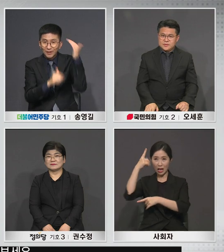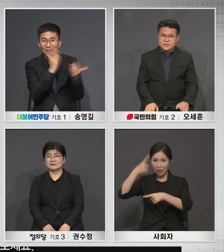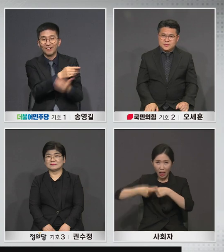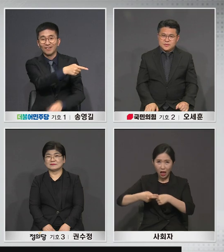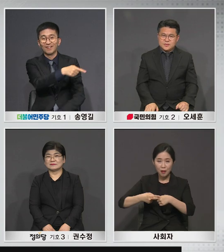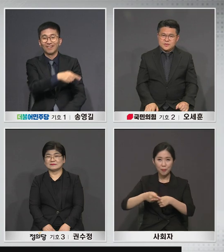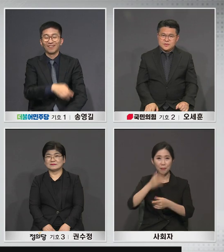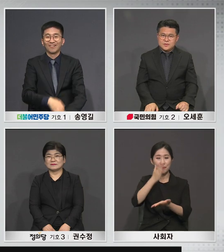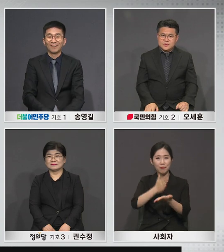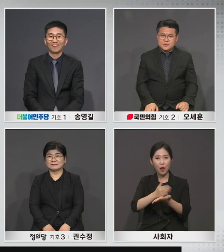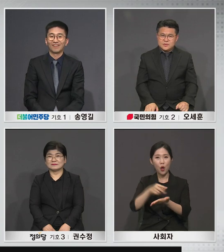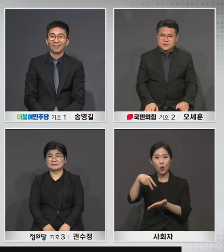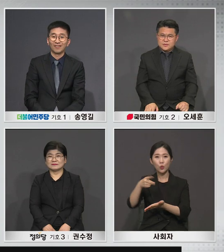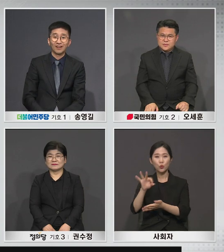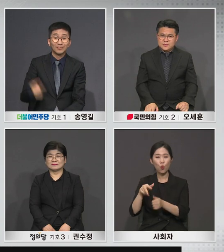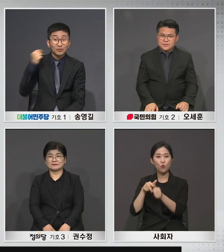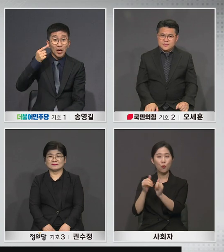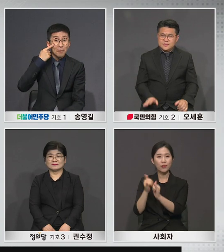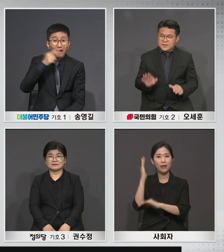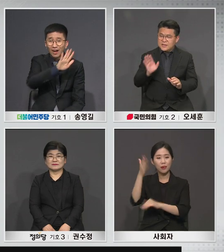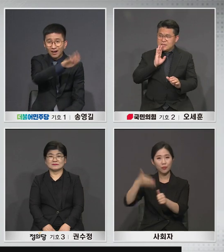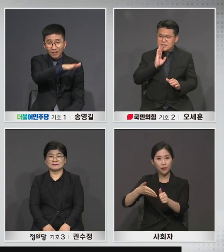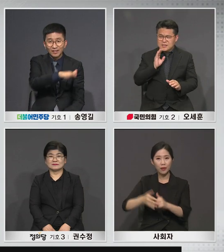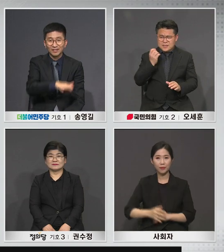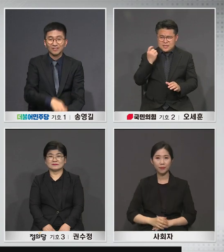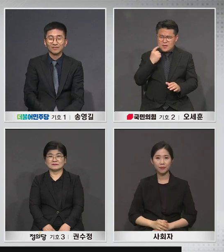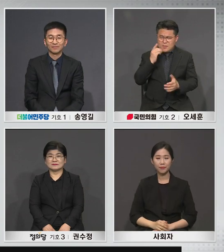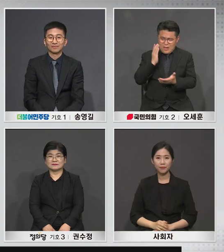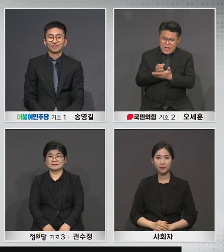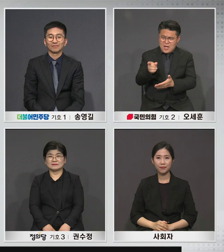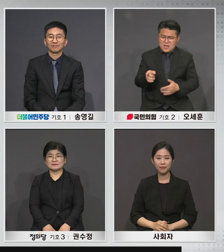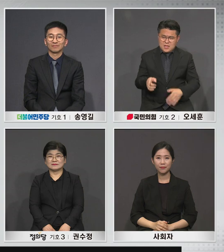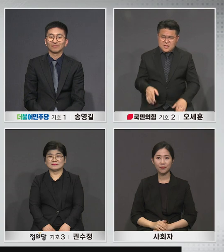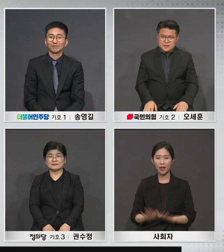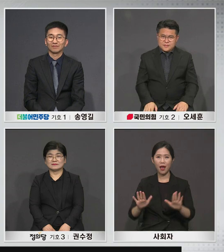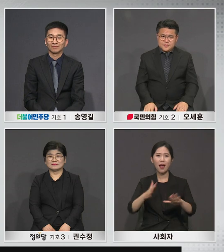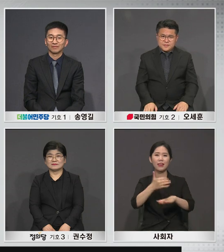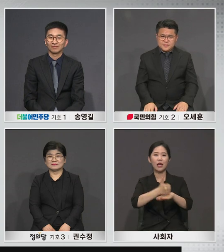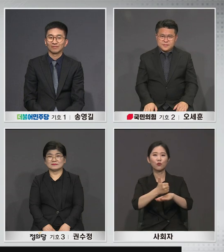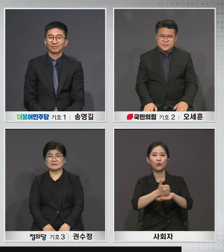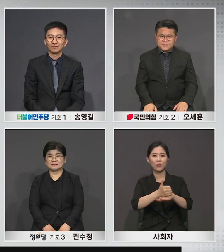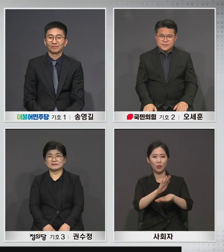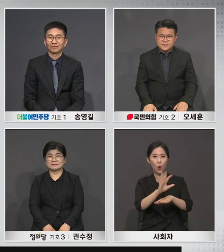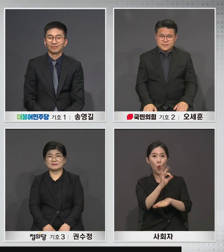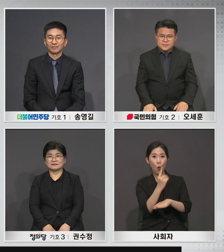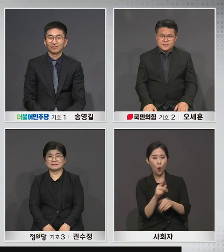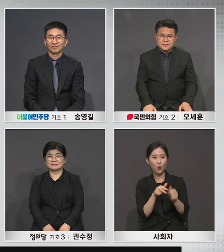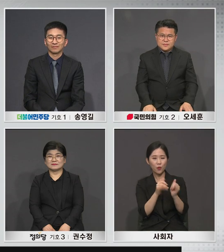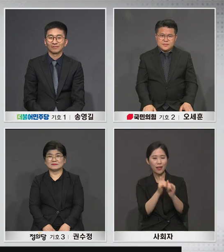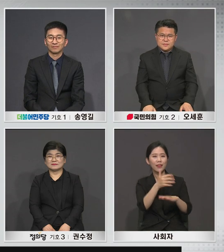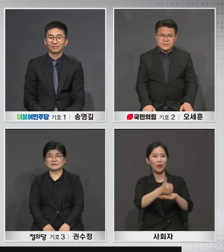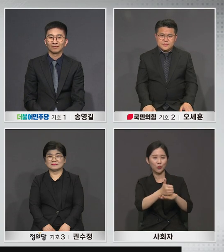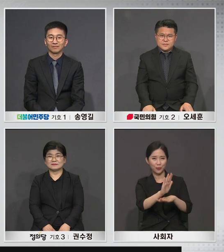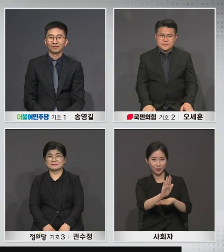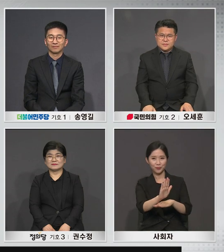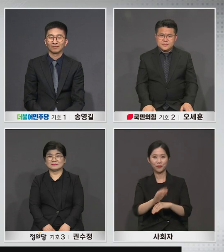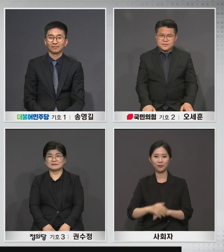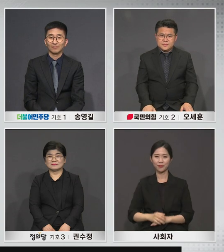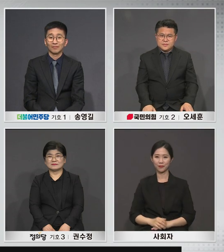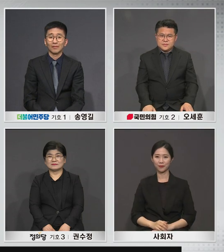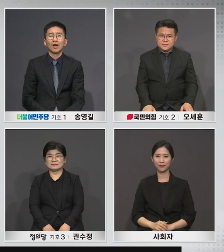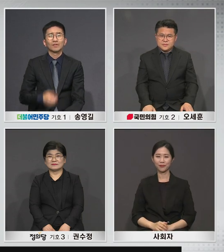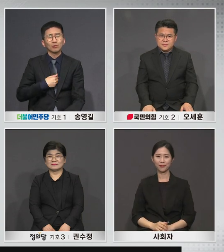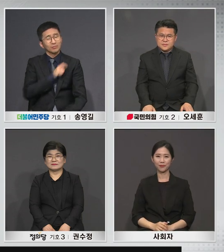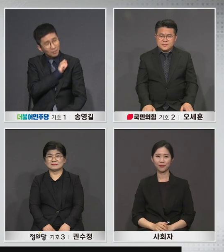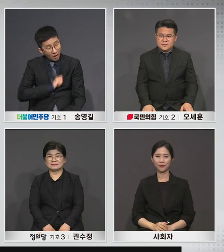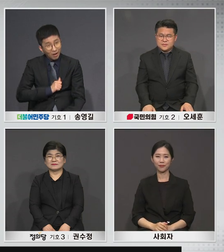말씀하시죠. 그러니까 좀 들어보세요. 사실관계와 다른 말씀을 하시니까 그건 나중에 그 시간에 소사하시면 되고요. 알겠습니다. 말씀해 나도 하고 싶어서 약간